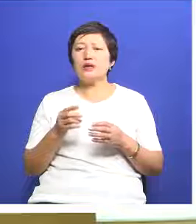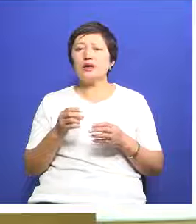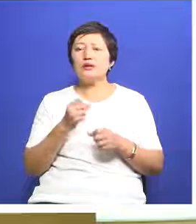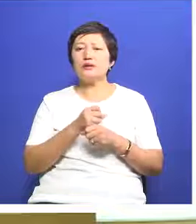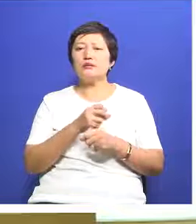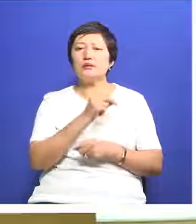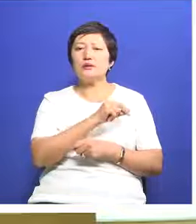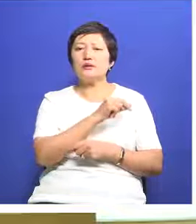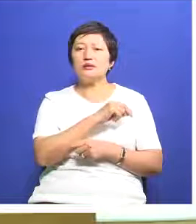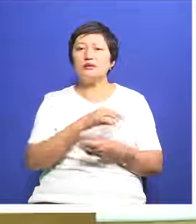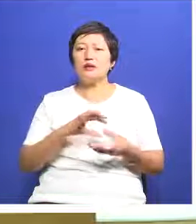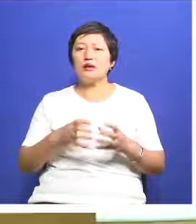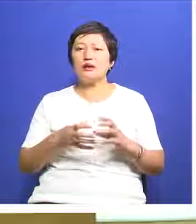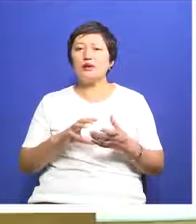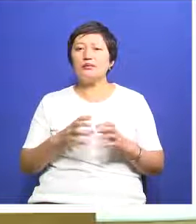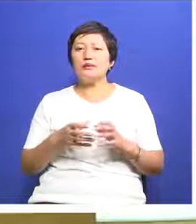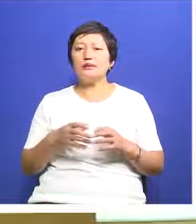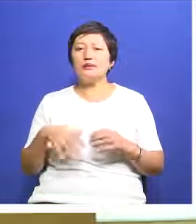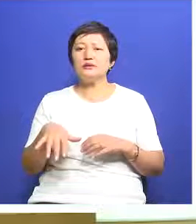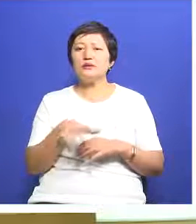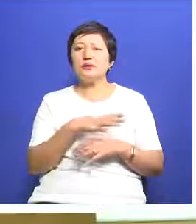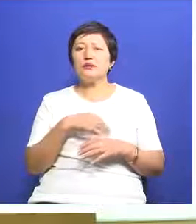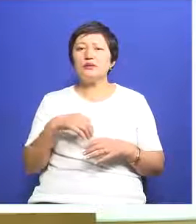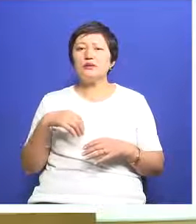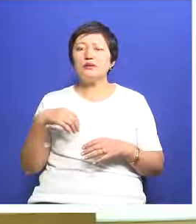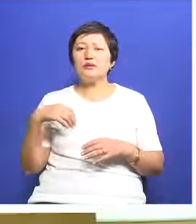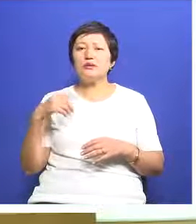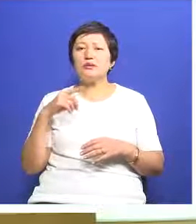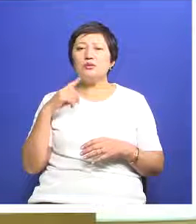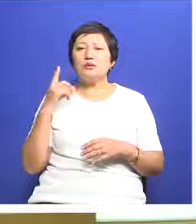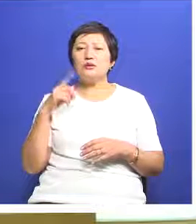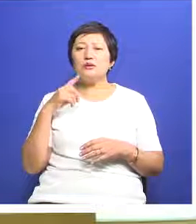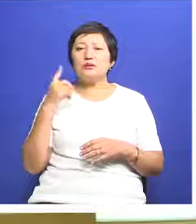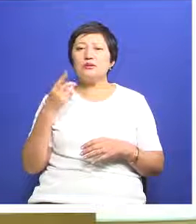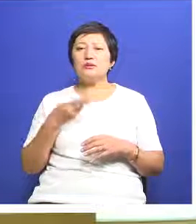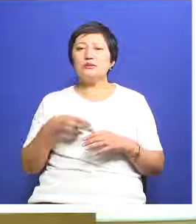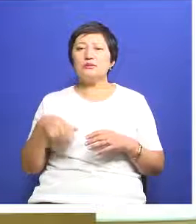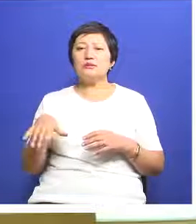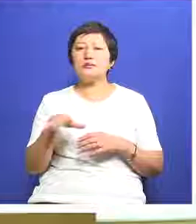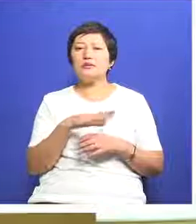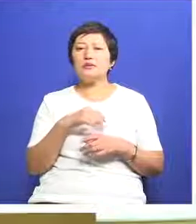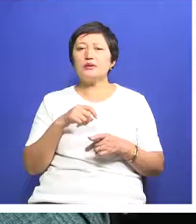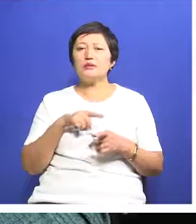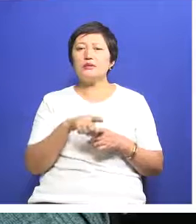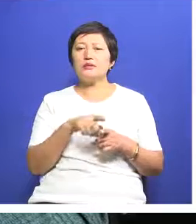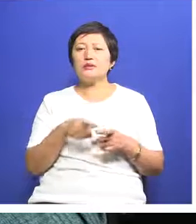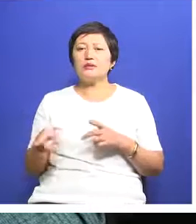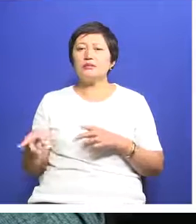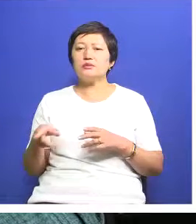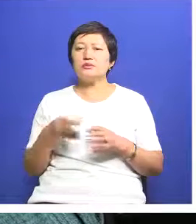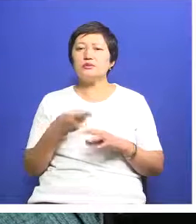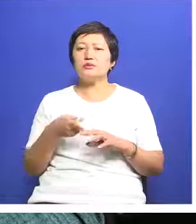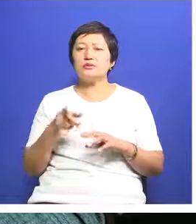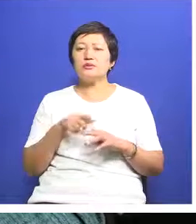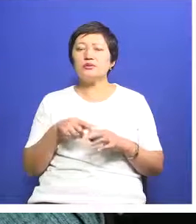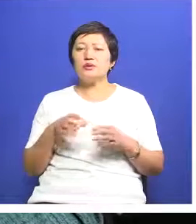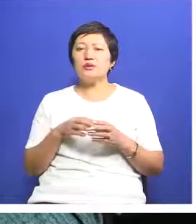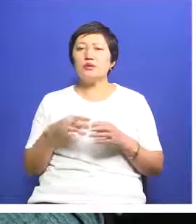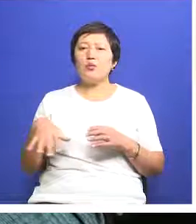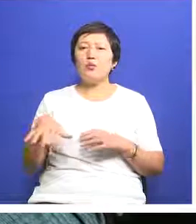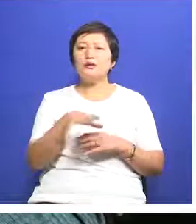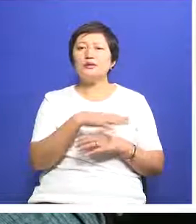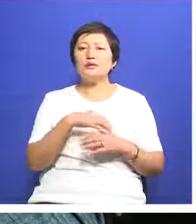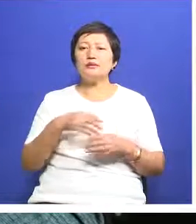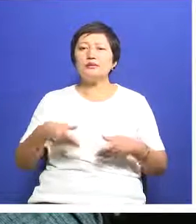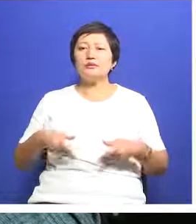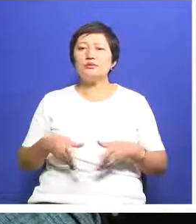осы ауылды жалпы көріктендіру. Менің бар мақсатым сол. Өйткені мен осы